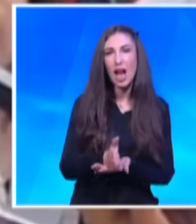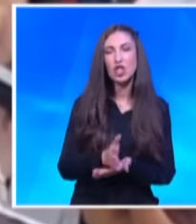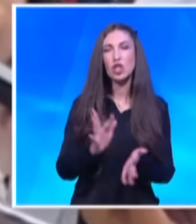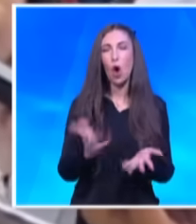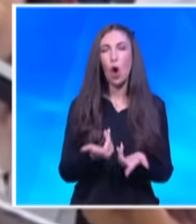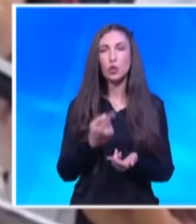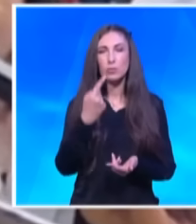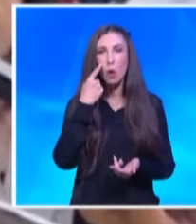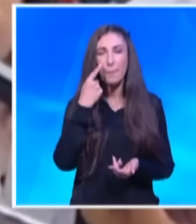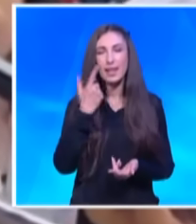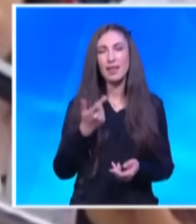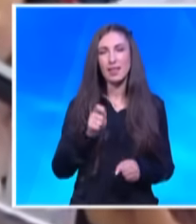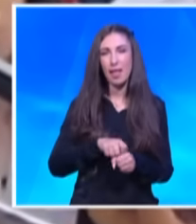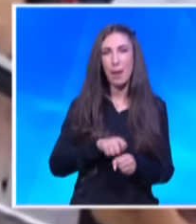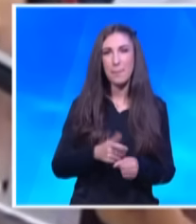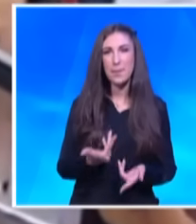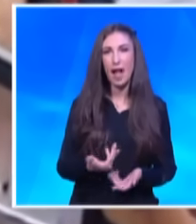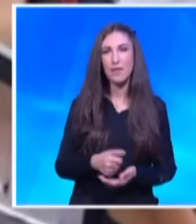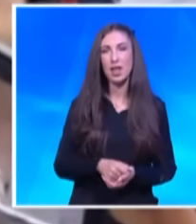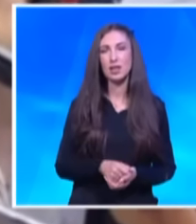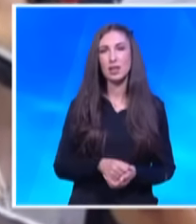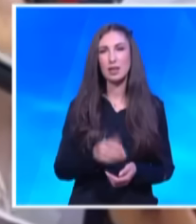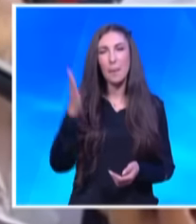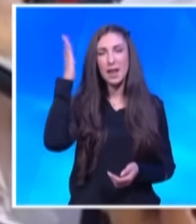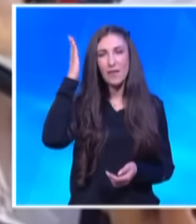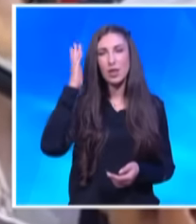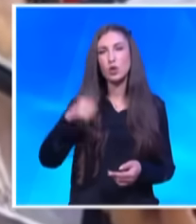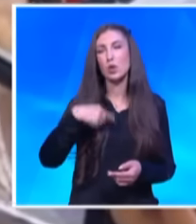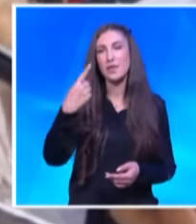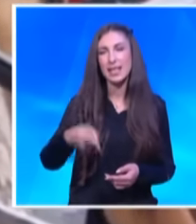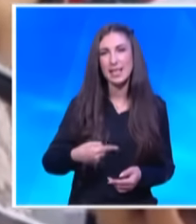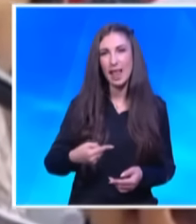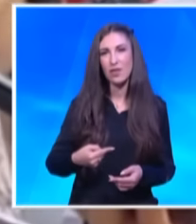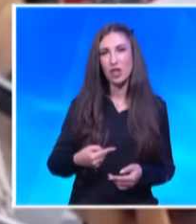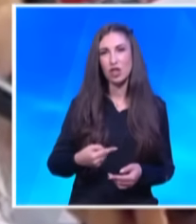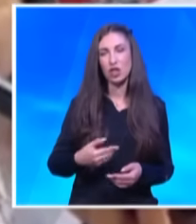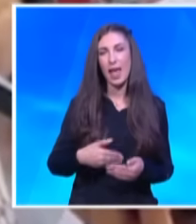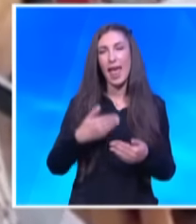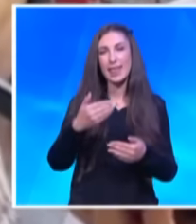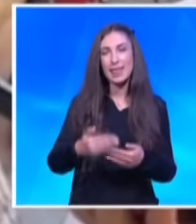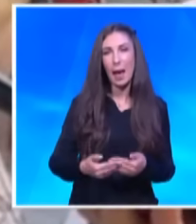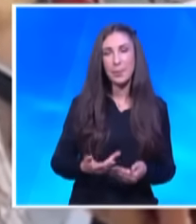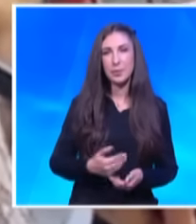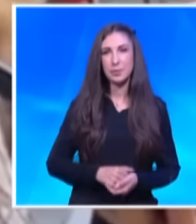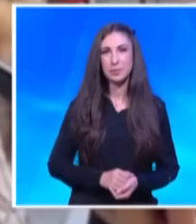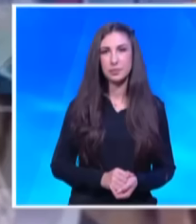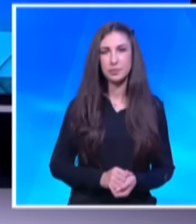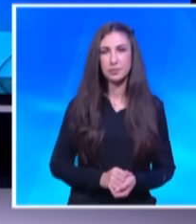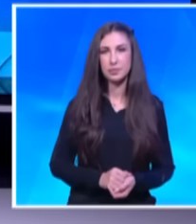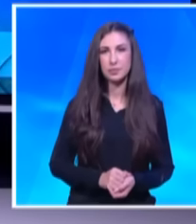се опитат да правят правителство и в следващия етап, когато има ротация или няма ротация.